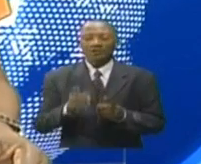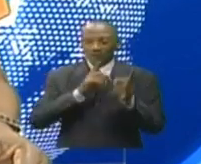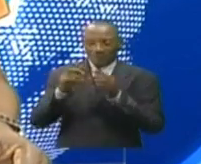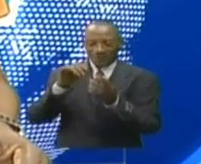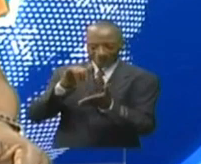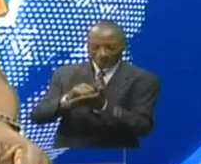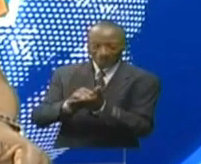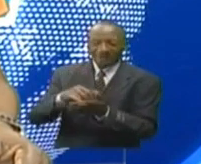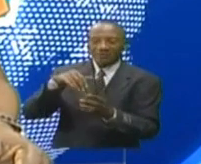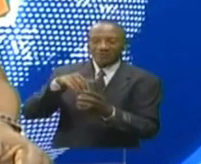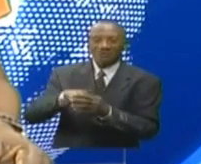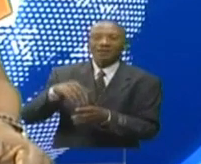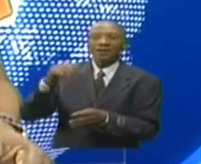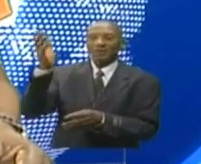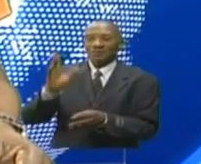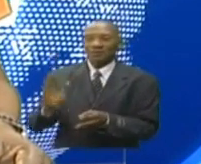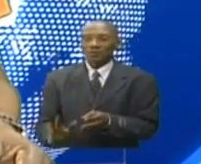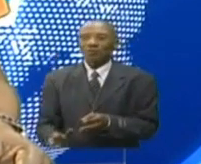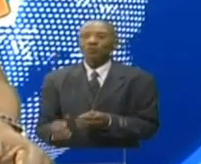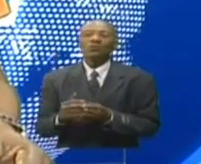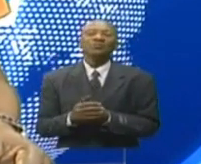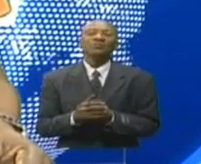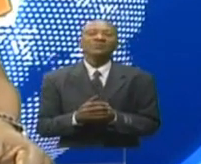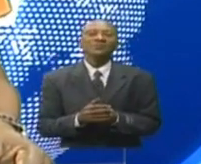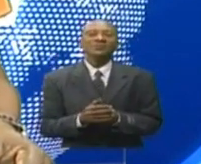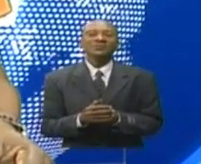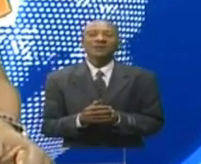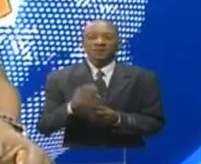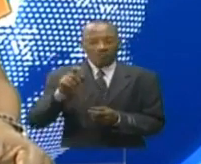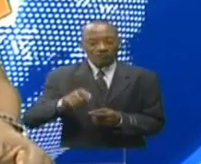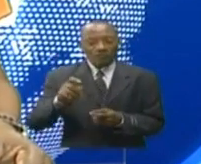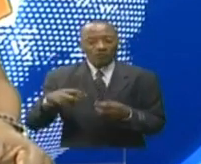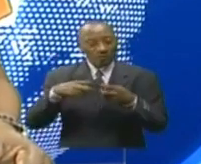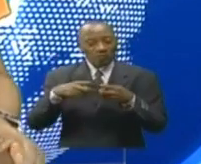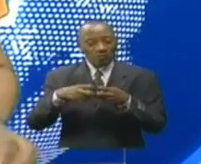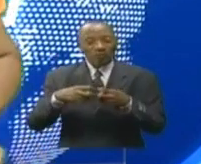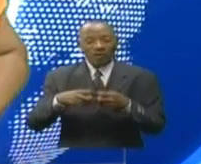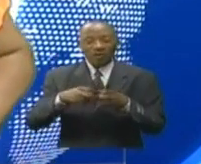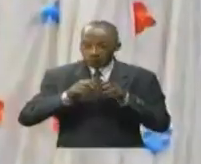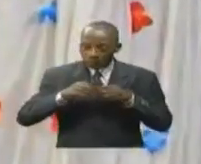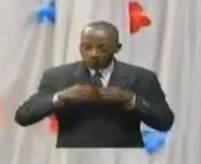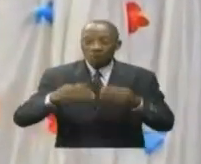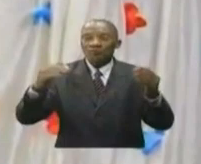central. Un autre bon moyen de stockage de l'électricité serait l'usage de l'hydrogène.